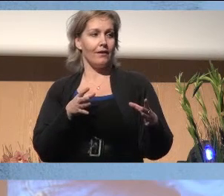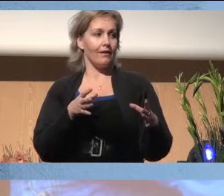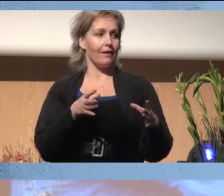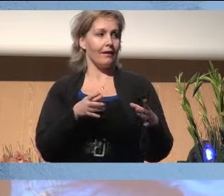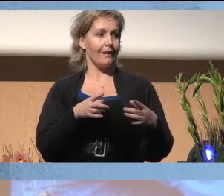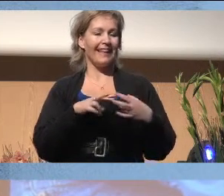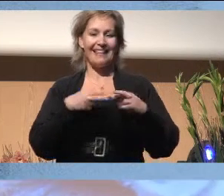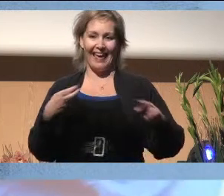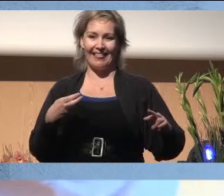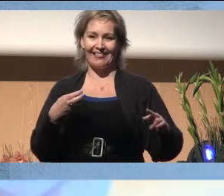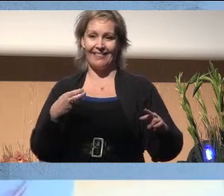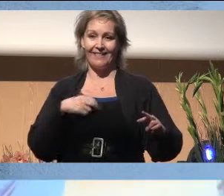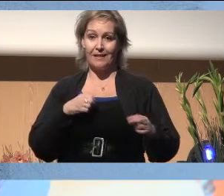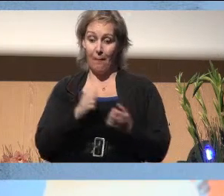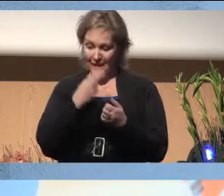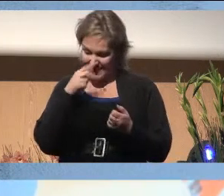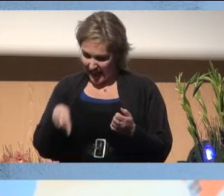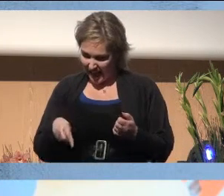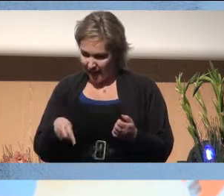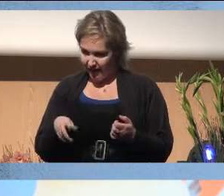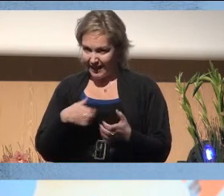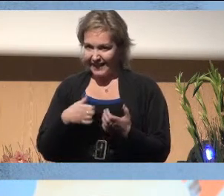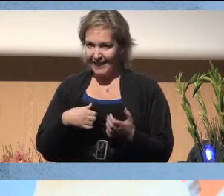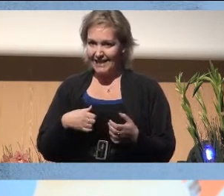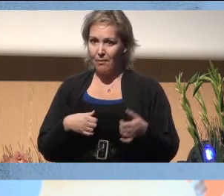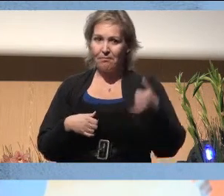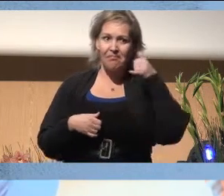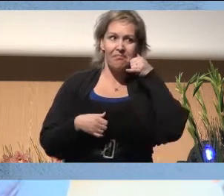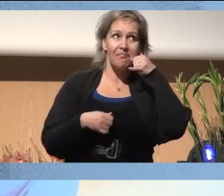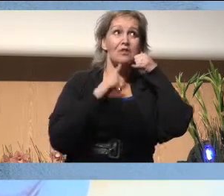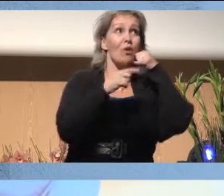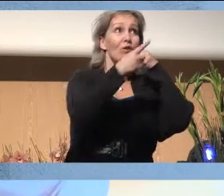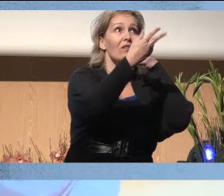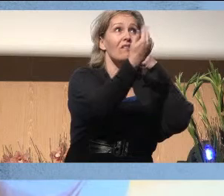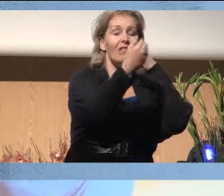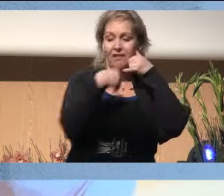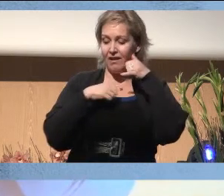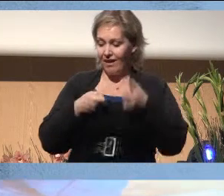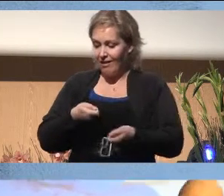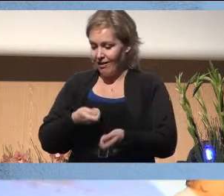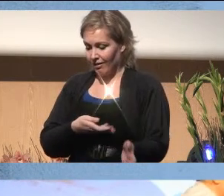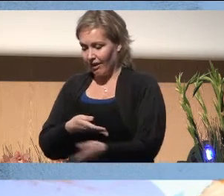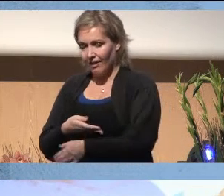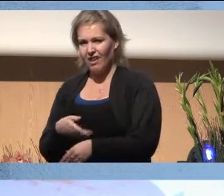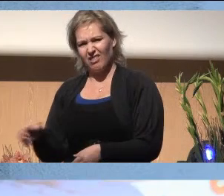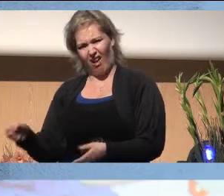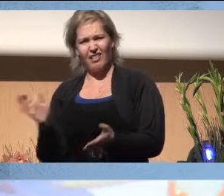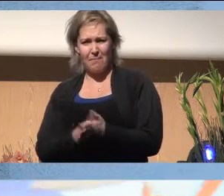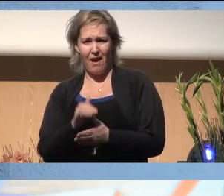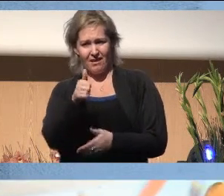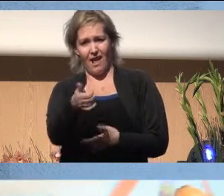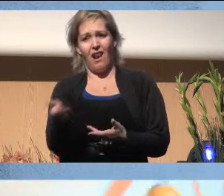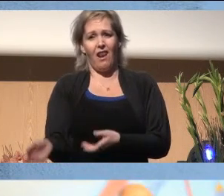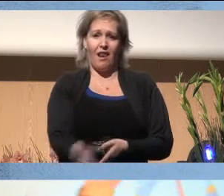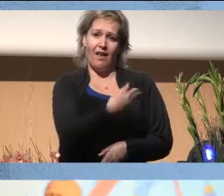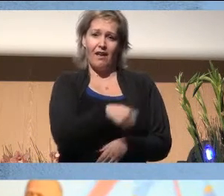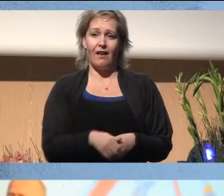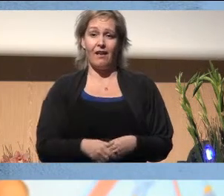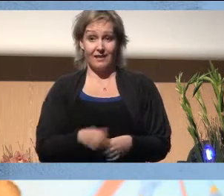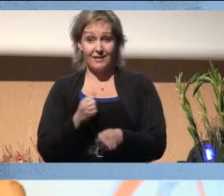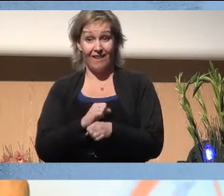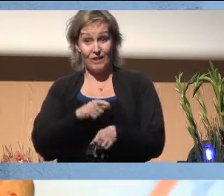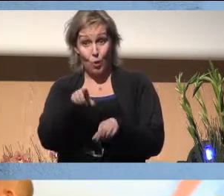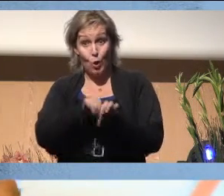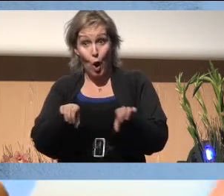ser at det ligger et papir på gulvet, så bør du ikke liksom lete etter en telefon for å få ringt etter Reinhold. Det, bare ta det med. Ikke sant? Er